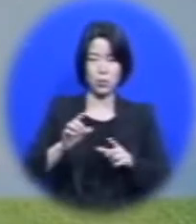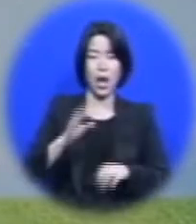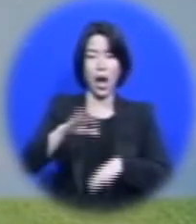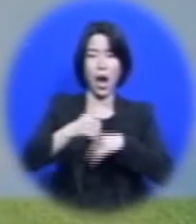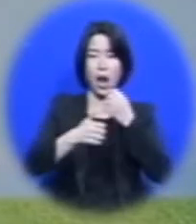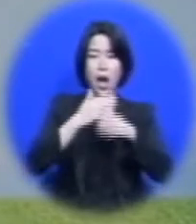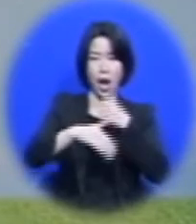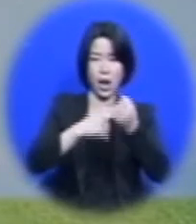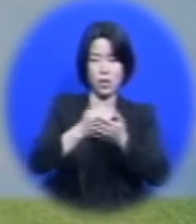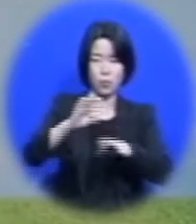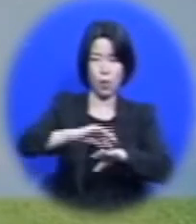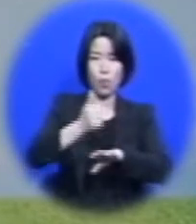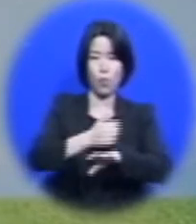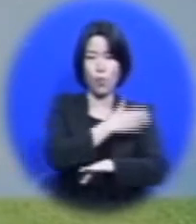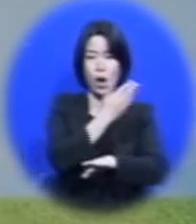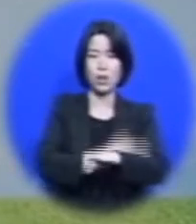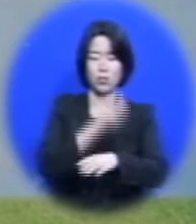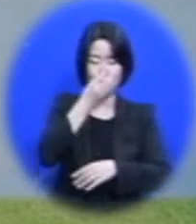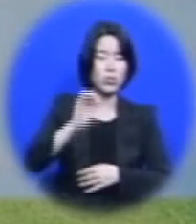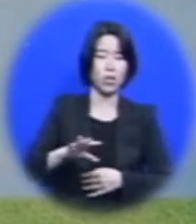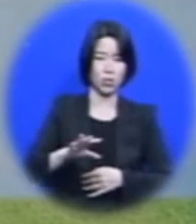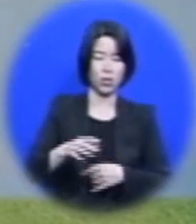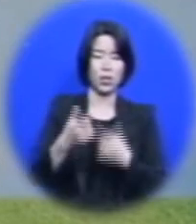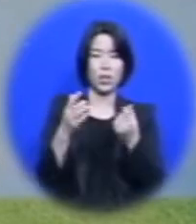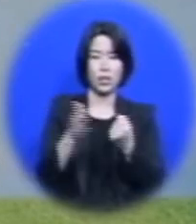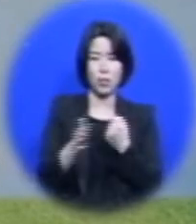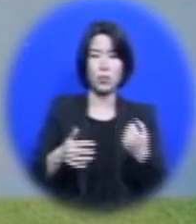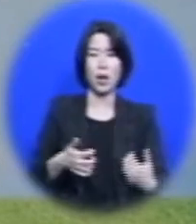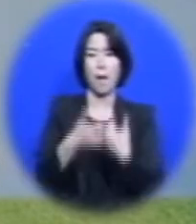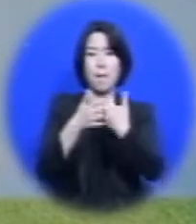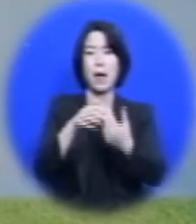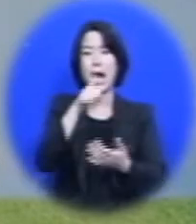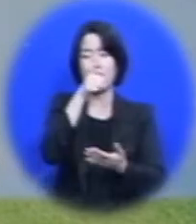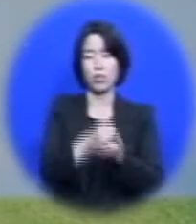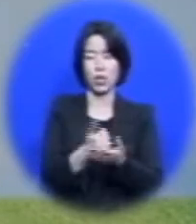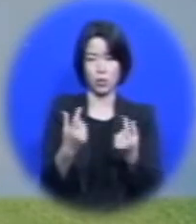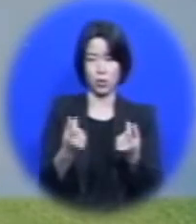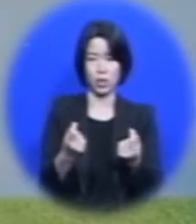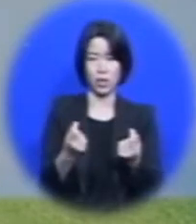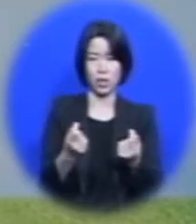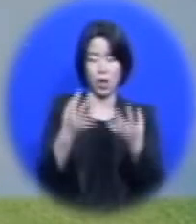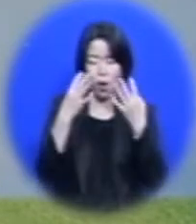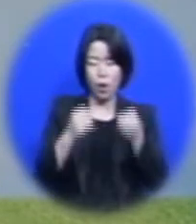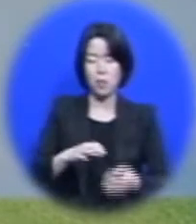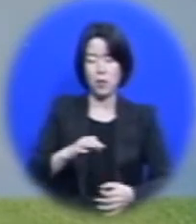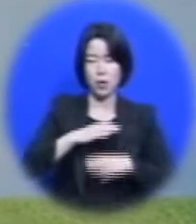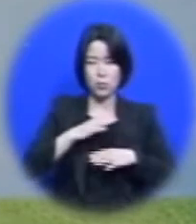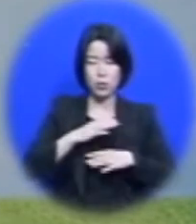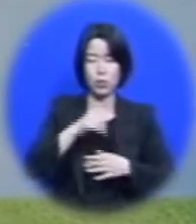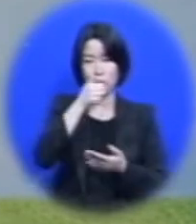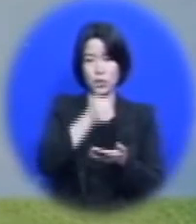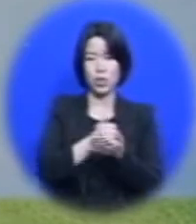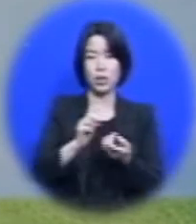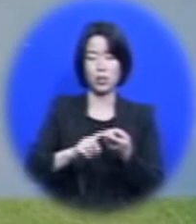처사. 이건 반역죄란. 이게 얼마나 무서운 죄라는 것을 다윗이